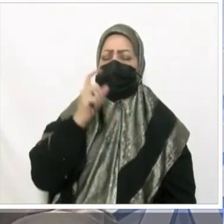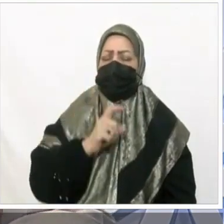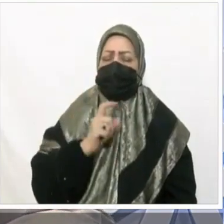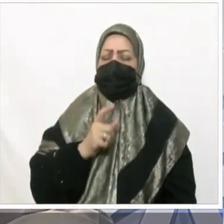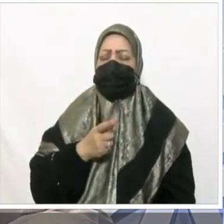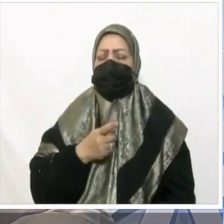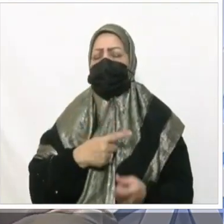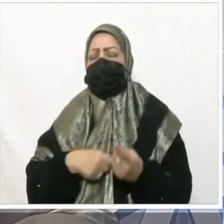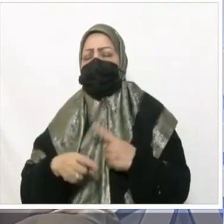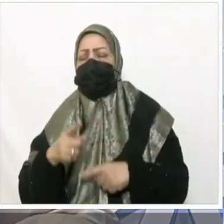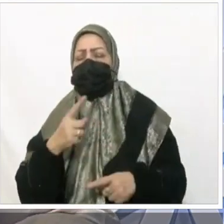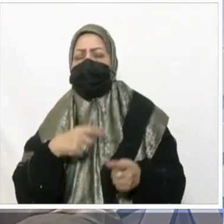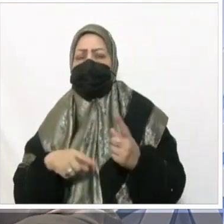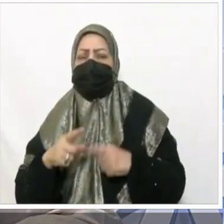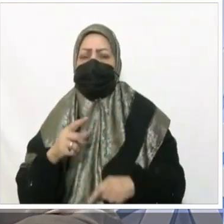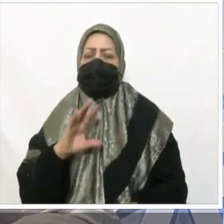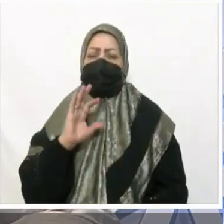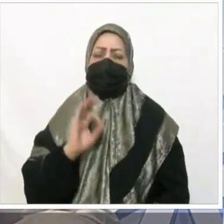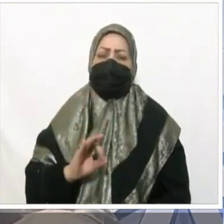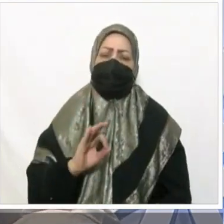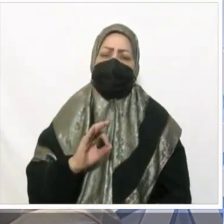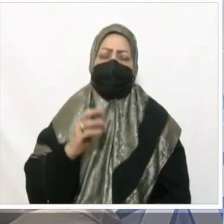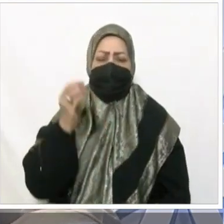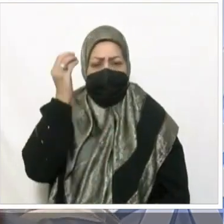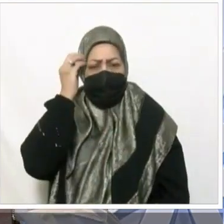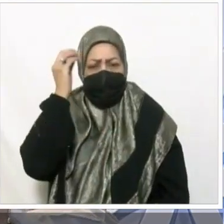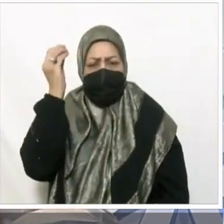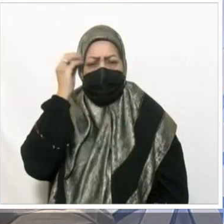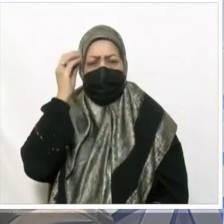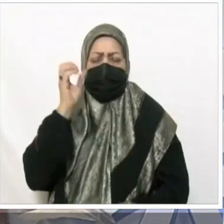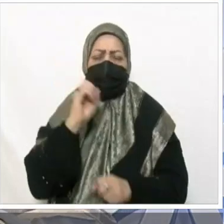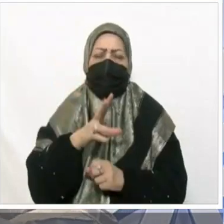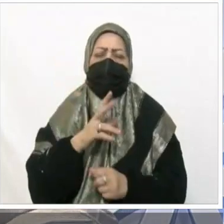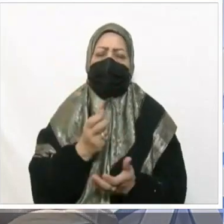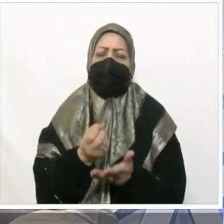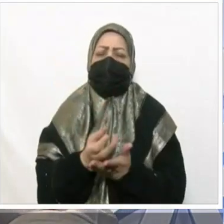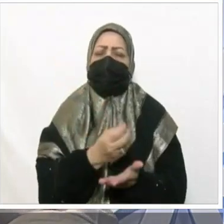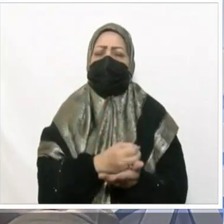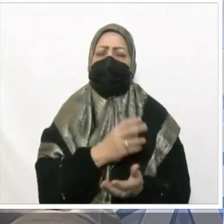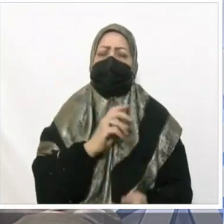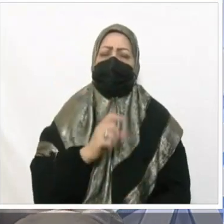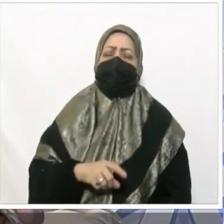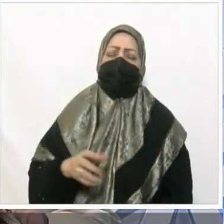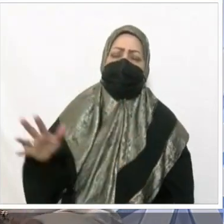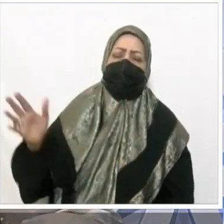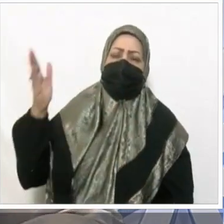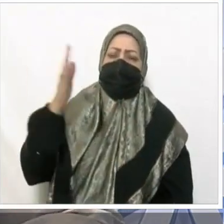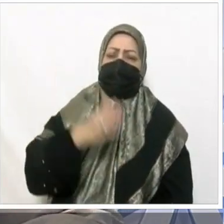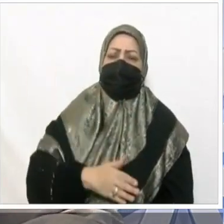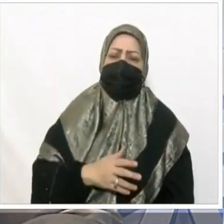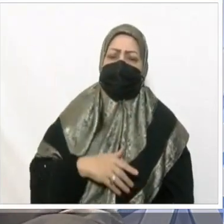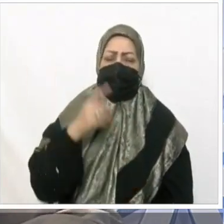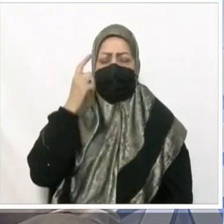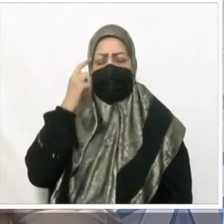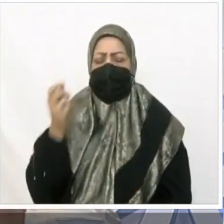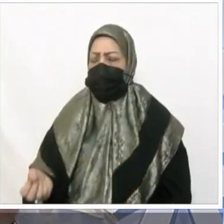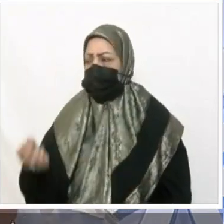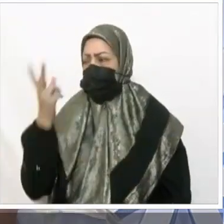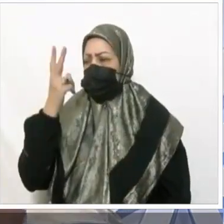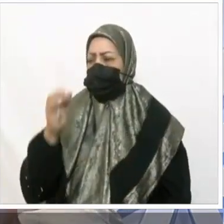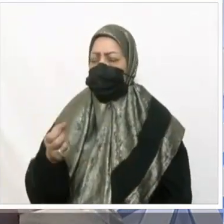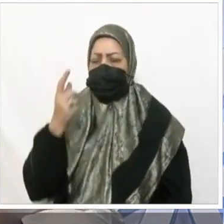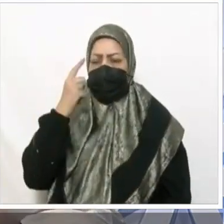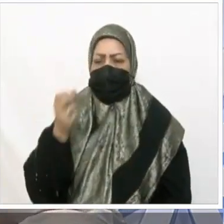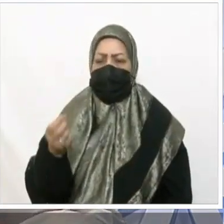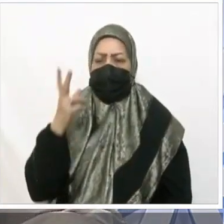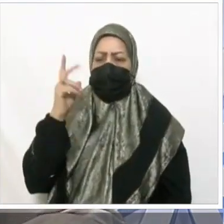بتفهيم الناس وبدعوتهم إلى الله، ثم يأتي هؤلاء فيبدعون ويجعلون دائرة أهل السنة وربما أنزلوه من